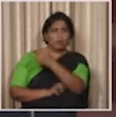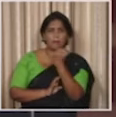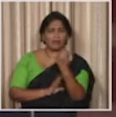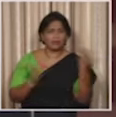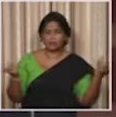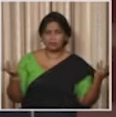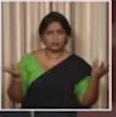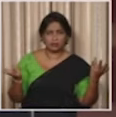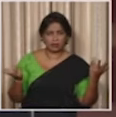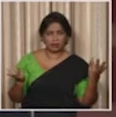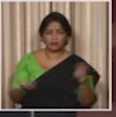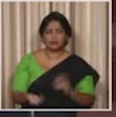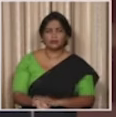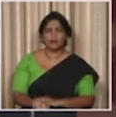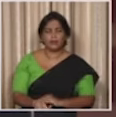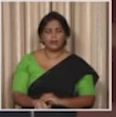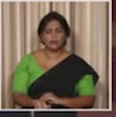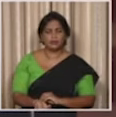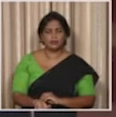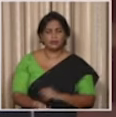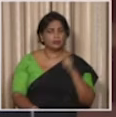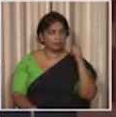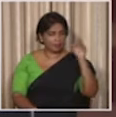පොඩ්ඩක් මං කියන්නේ